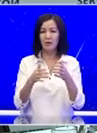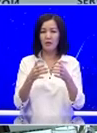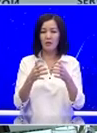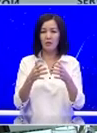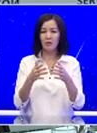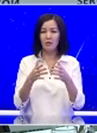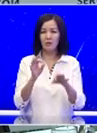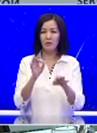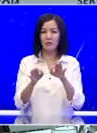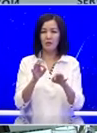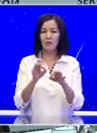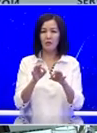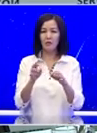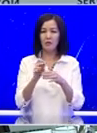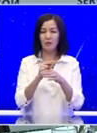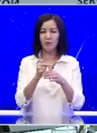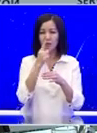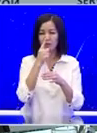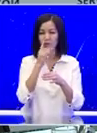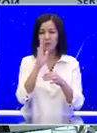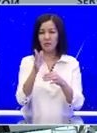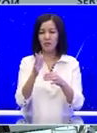жалғастырып, жақын арада тағы да